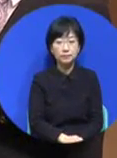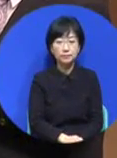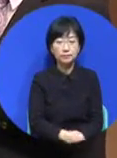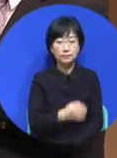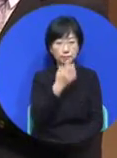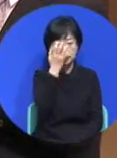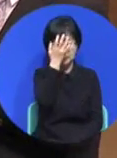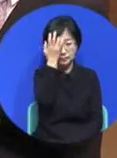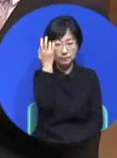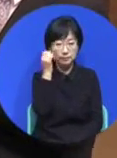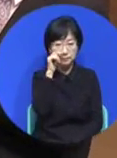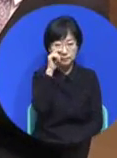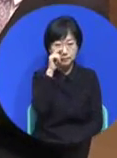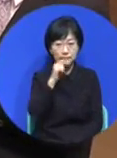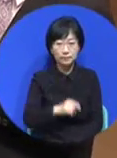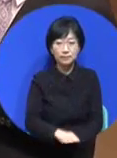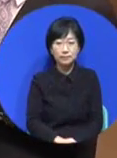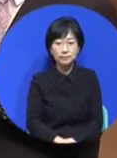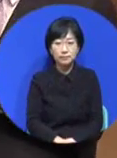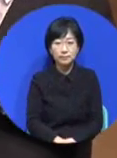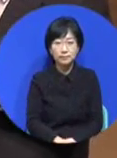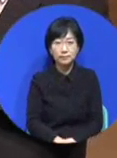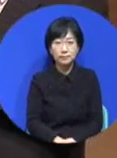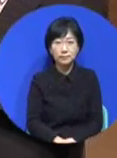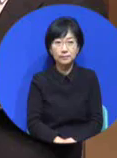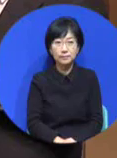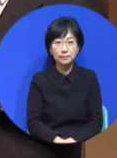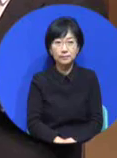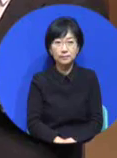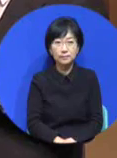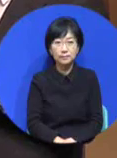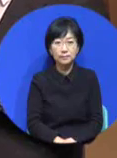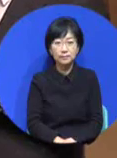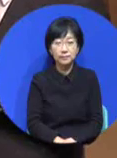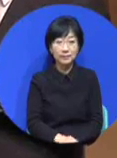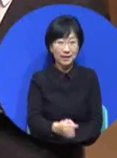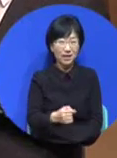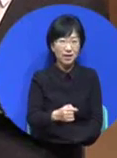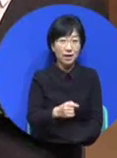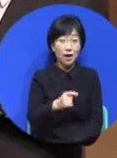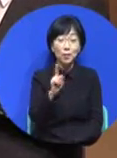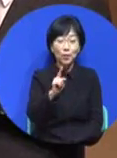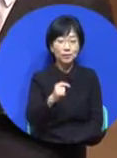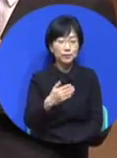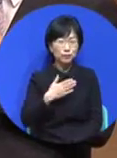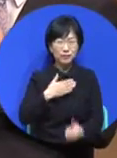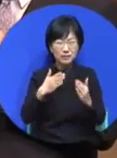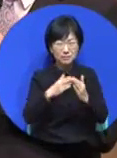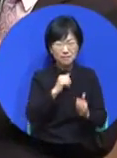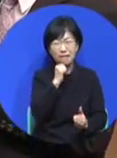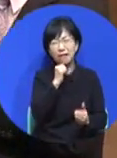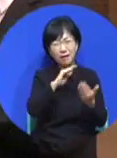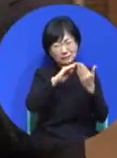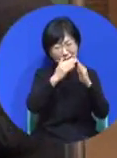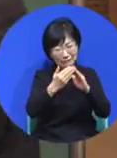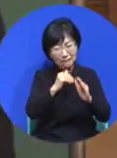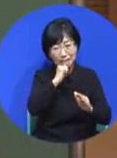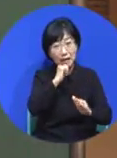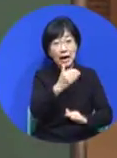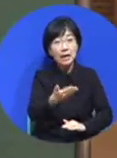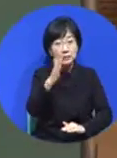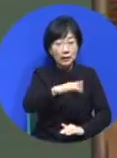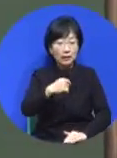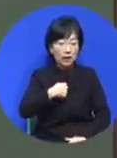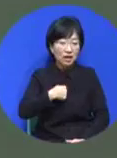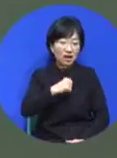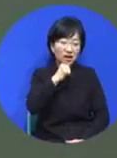다행스러운 것은 가난한 우리 시대였는데 저는 가난에 빠지지 않았어요. And what I'm even more grateful for is that even though I lived in an age